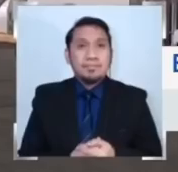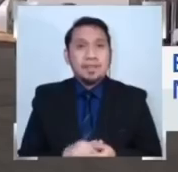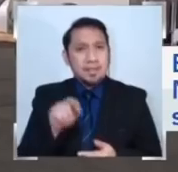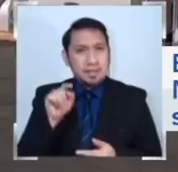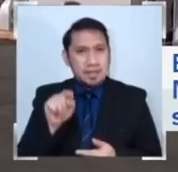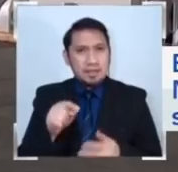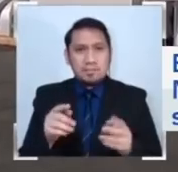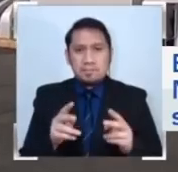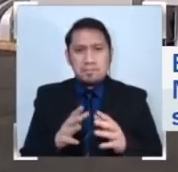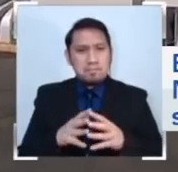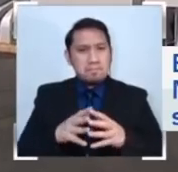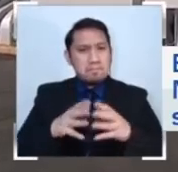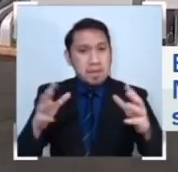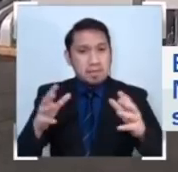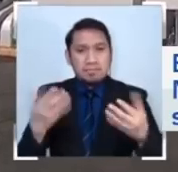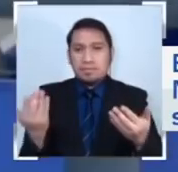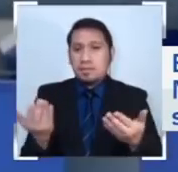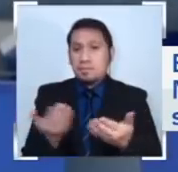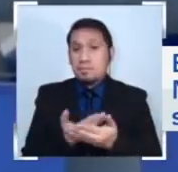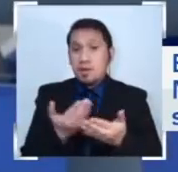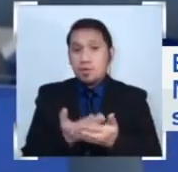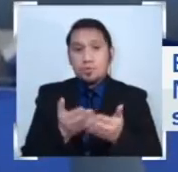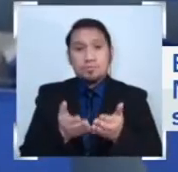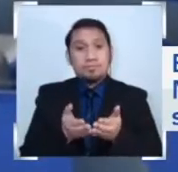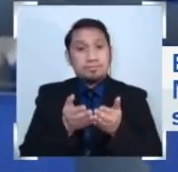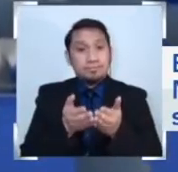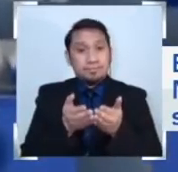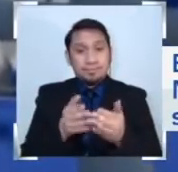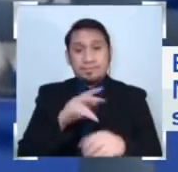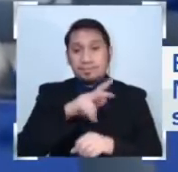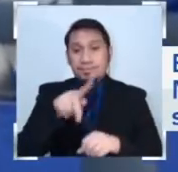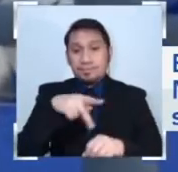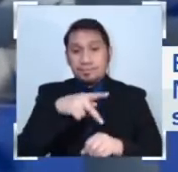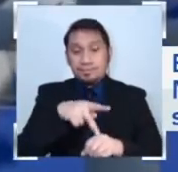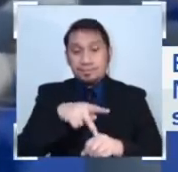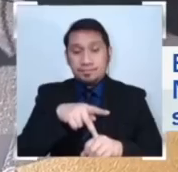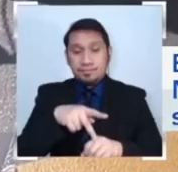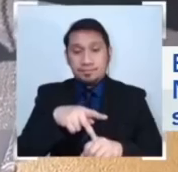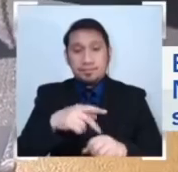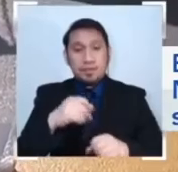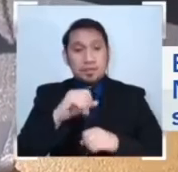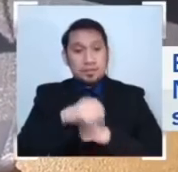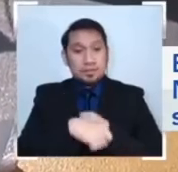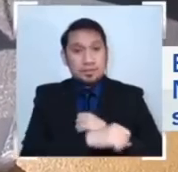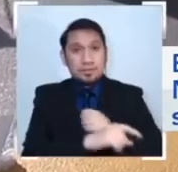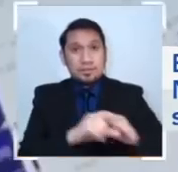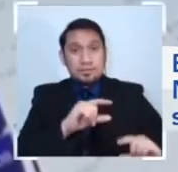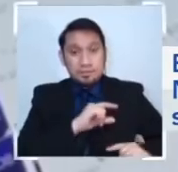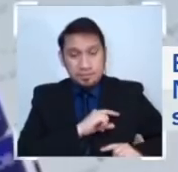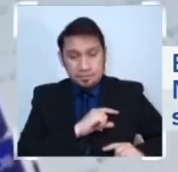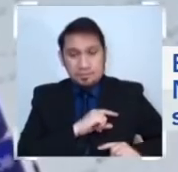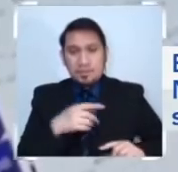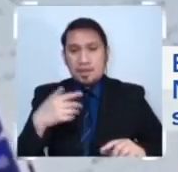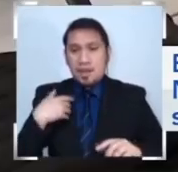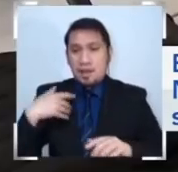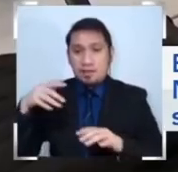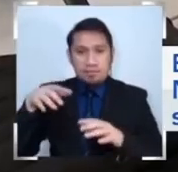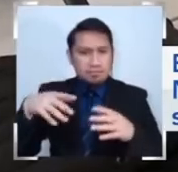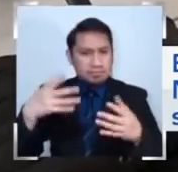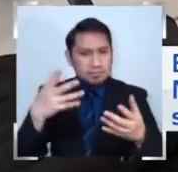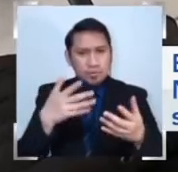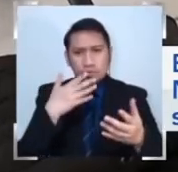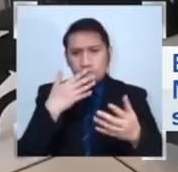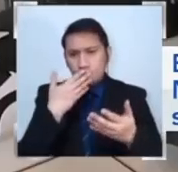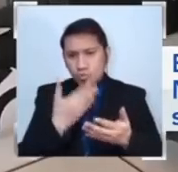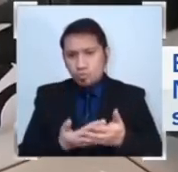at bagong barko ng Philippine Coast Guard. May sariling automated water cannon, helicopter landing deck, radar at mga